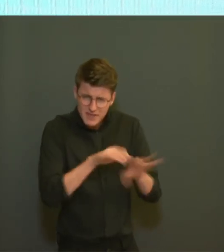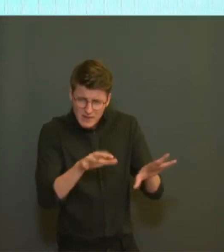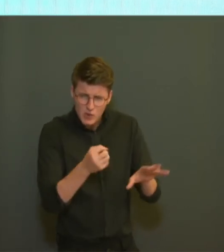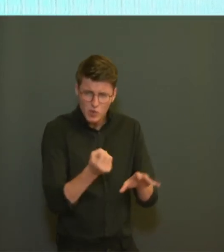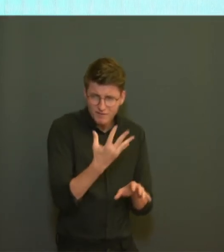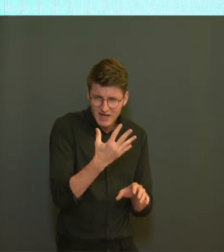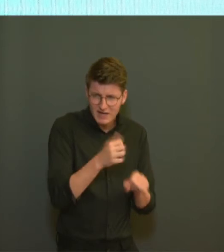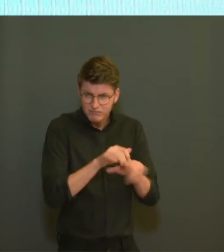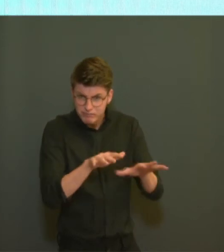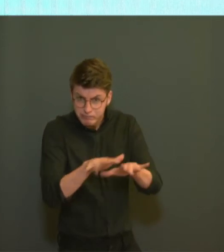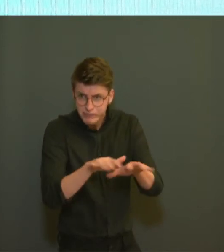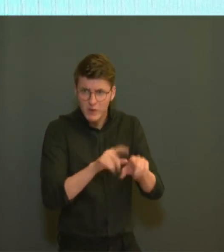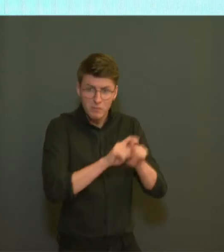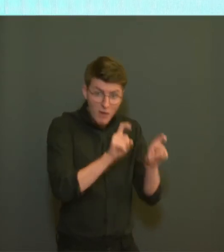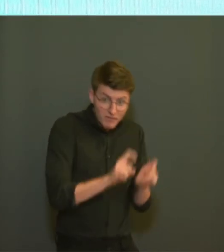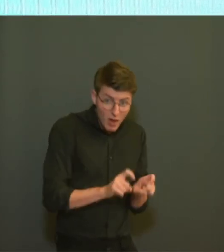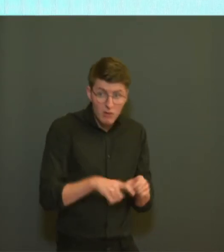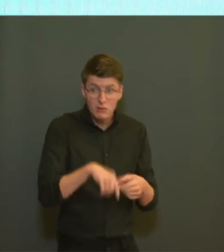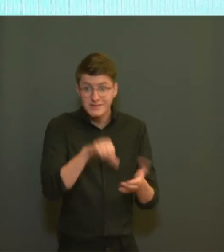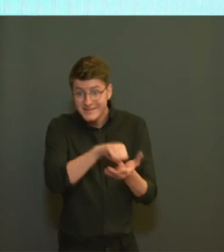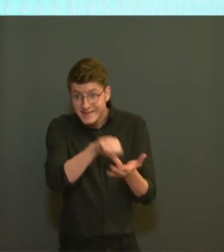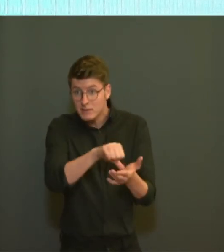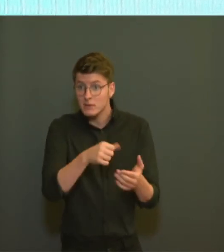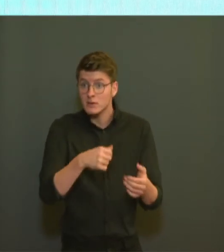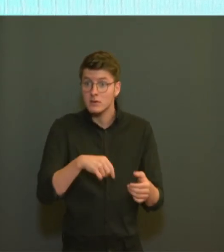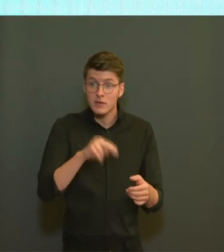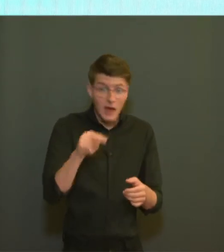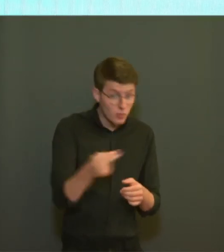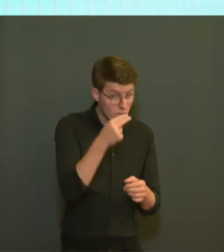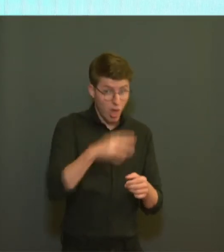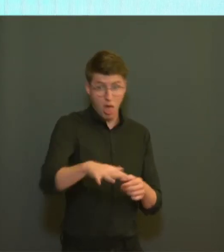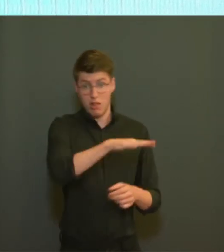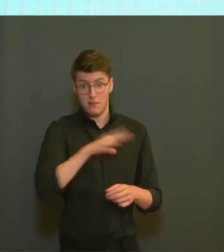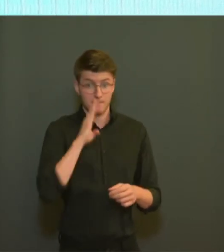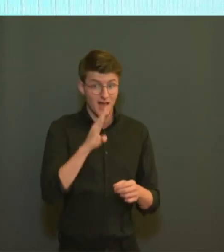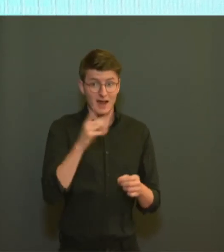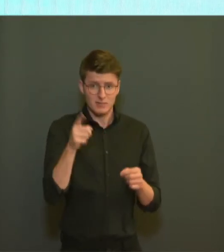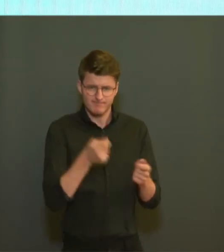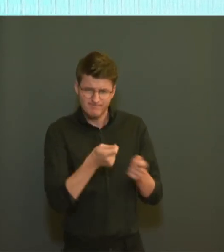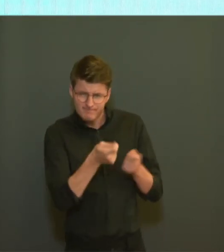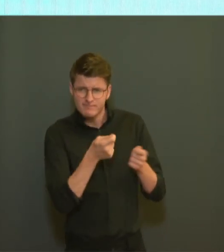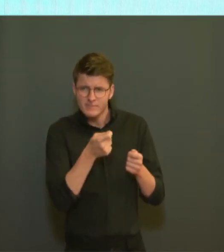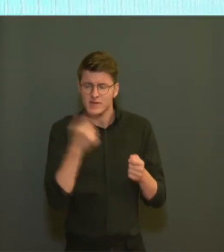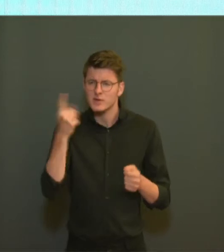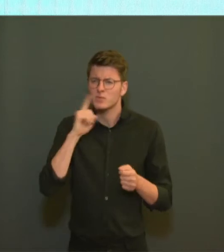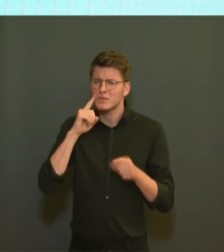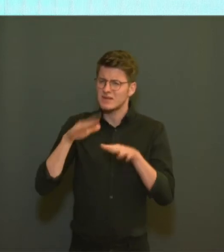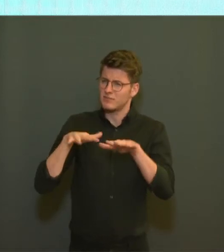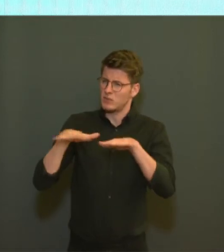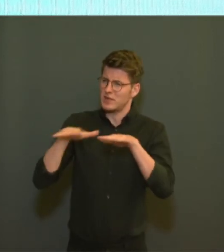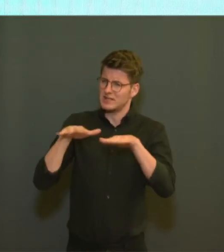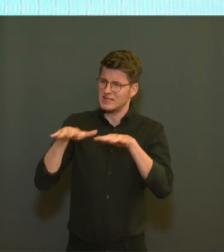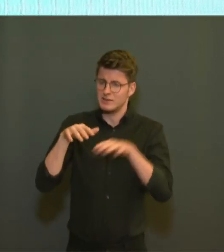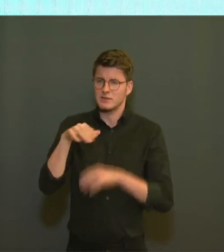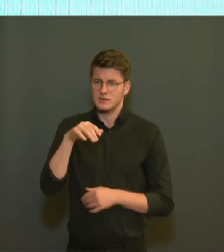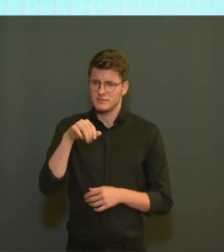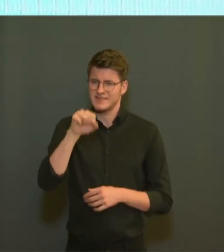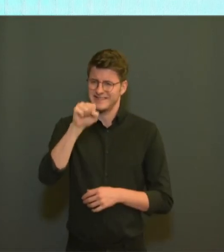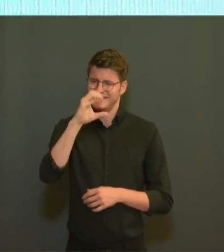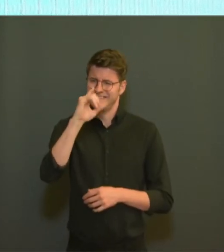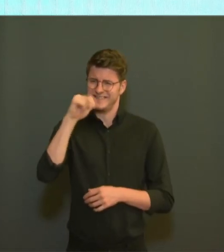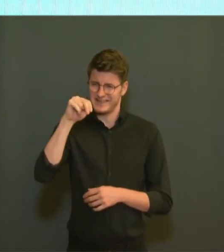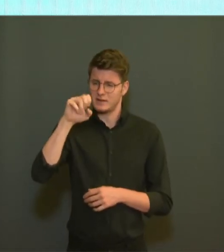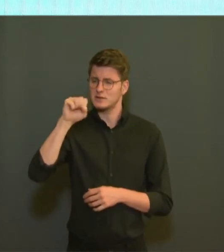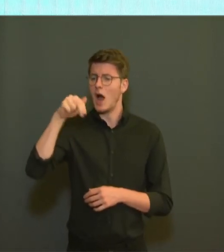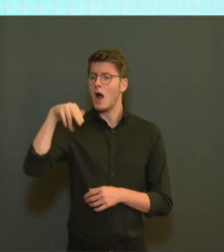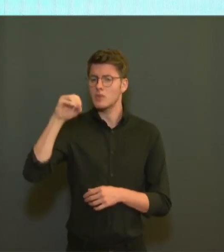Deze controletoren wordt georganiseerd door Cienzano. Voor het vastleggen van deze dreigingsniveaus